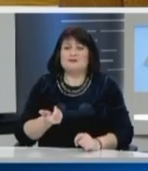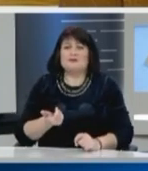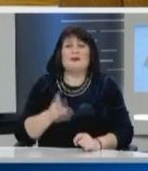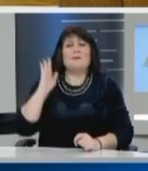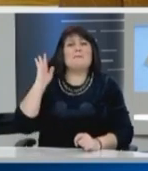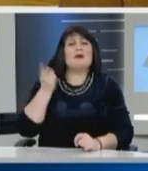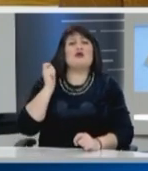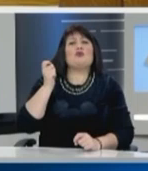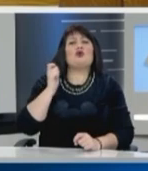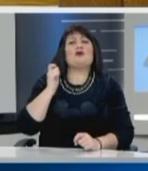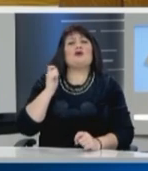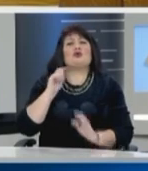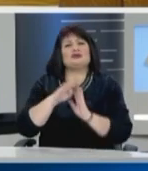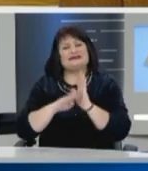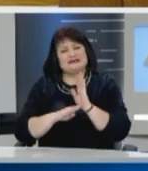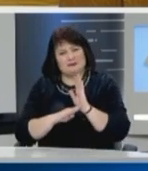στο παλιό σύστημα εξουσίας